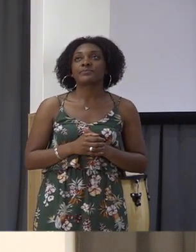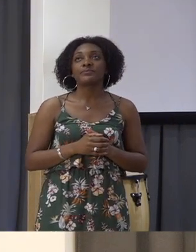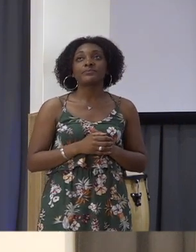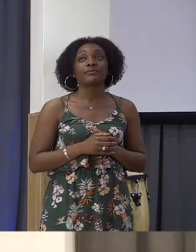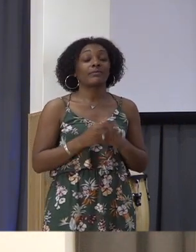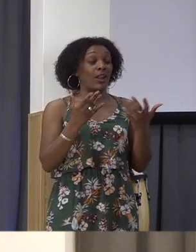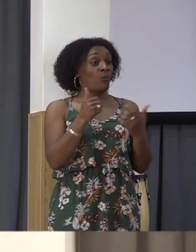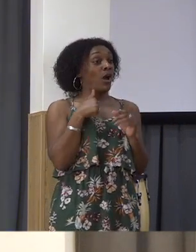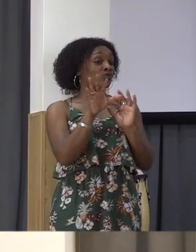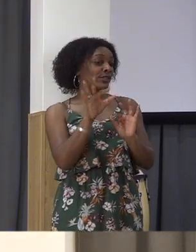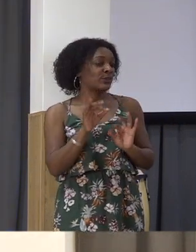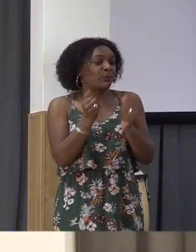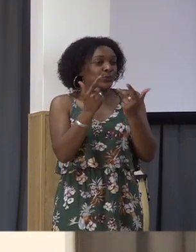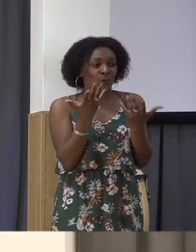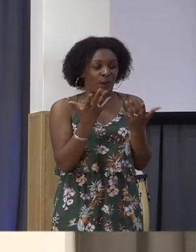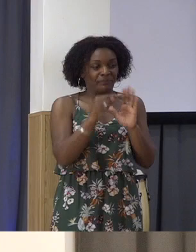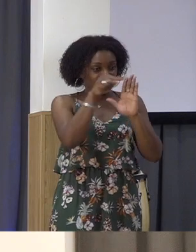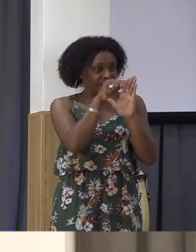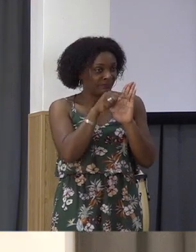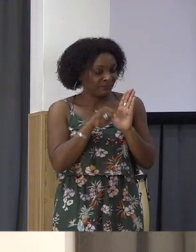La première chose, c'est que